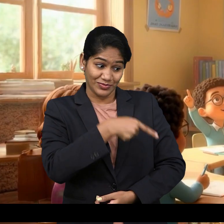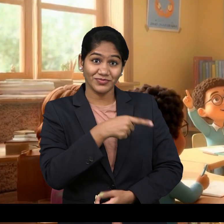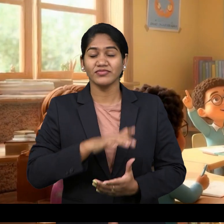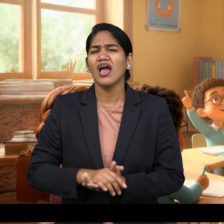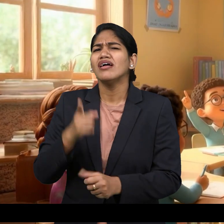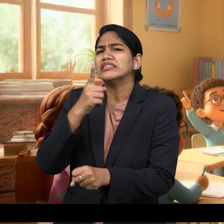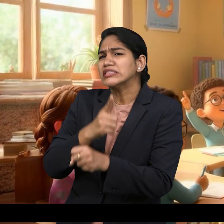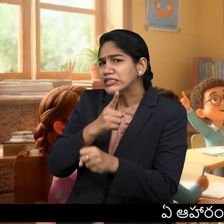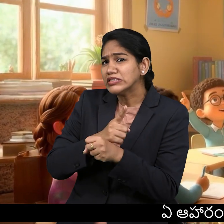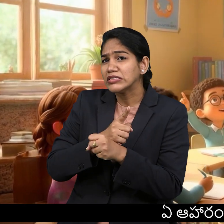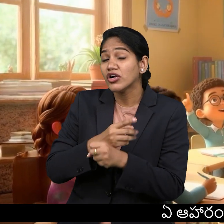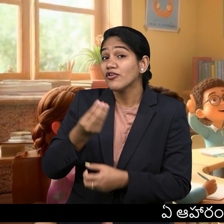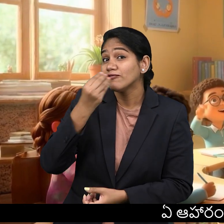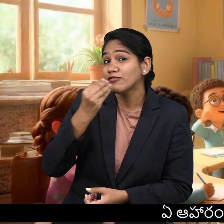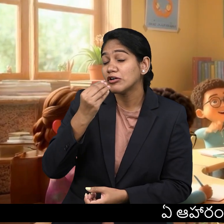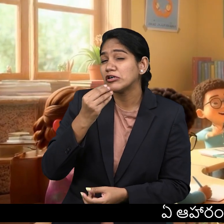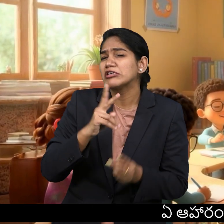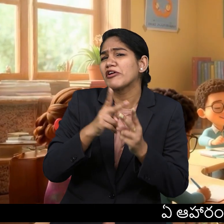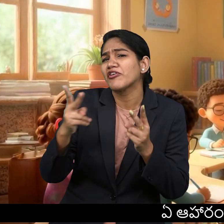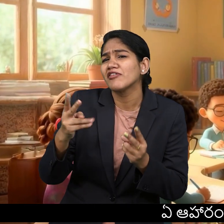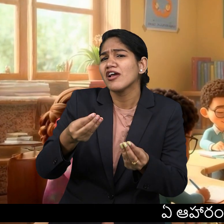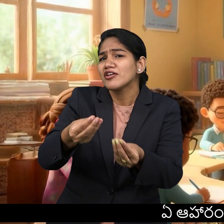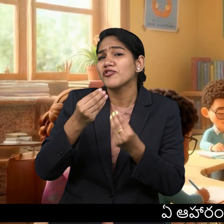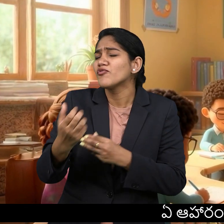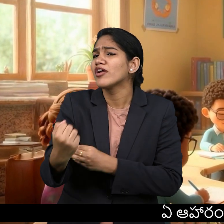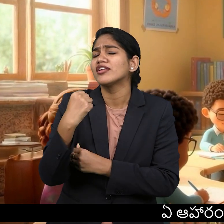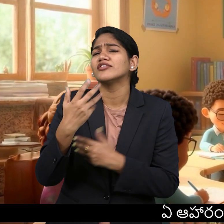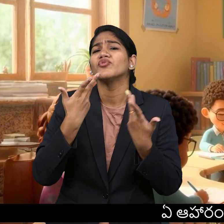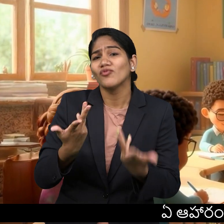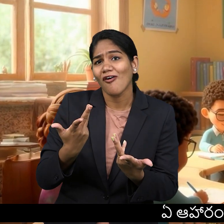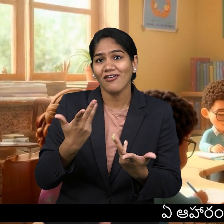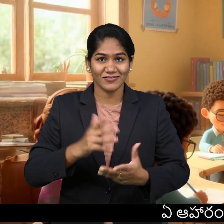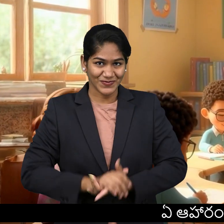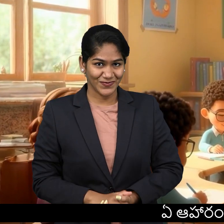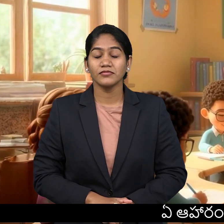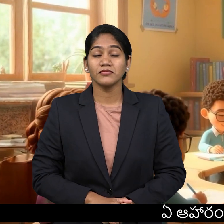టీచర్, ఏ ఆహారం మనకి శక్తినిస్తుంది?